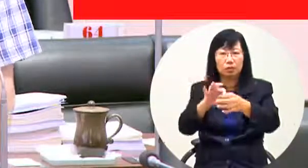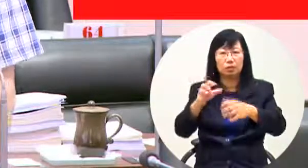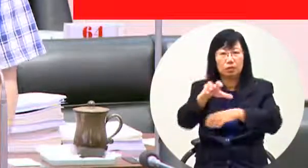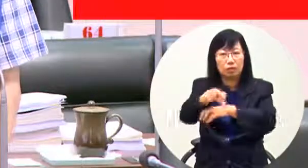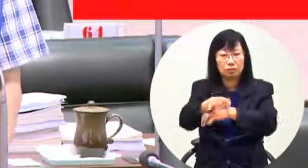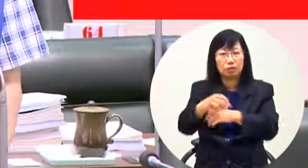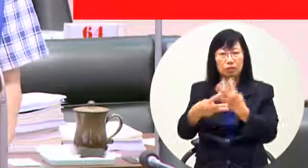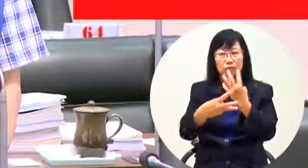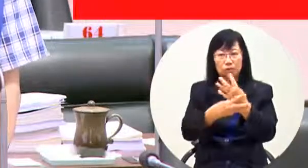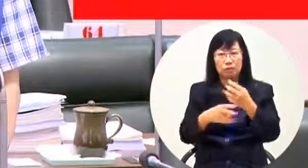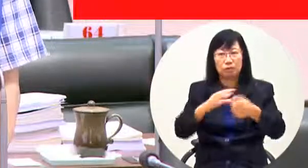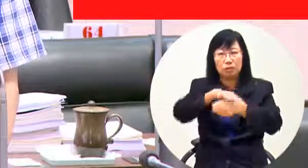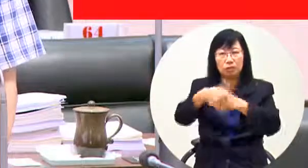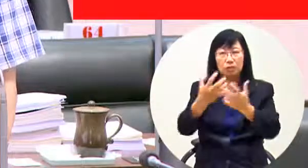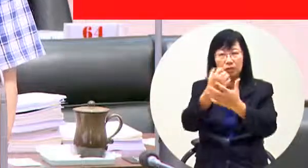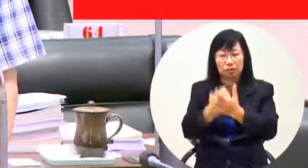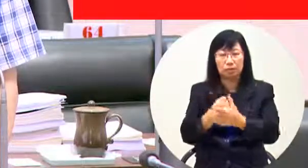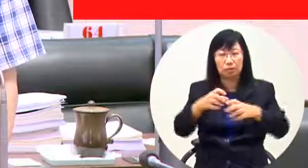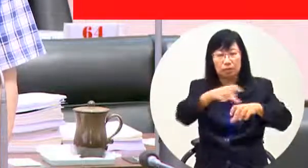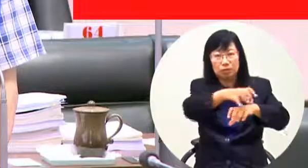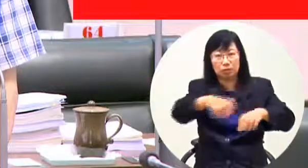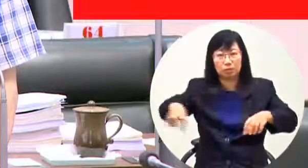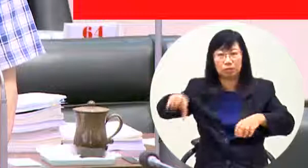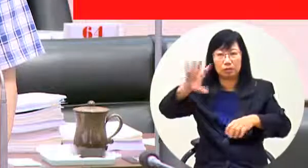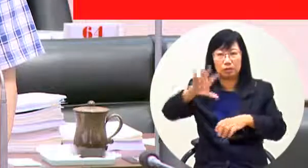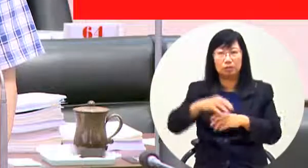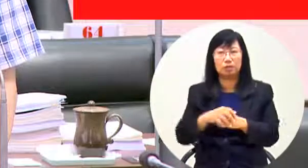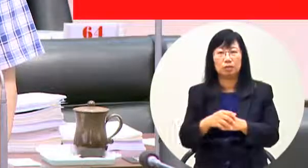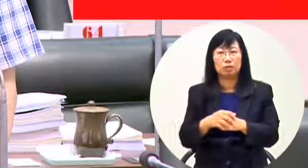也就是。没有办法的那些